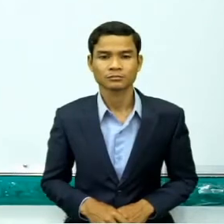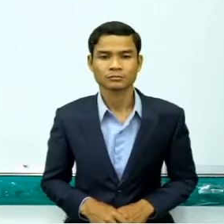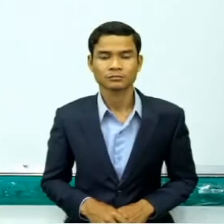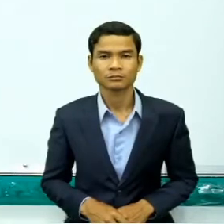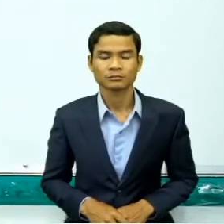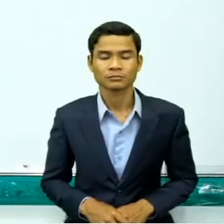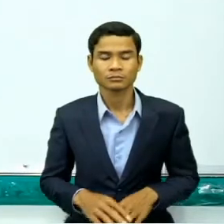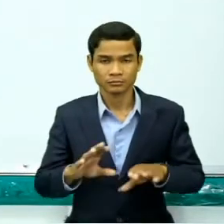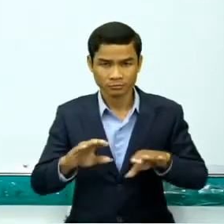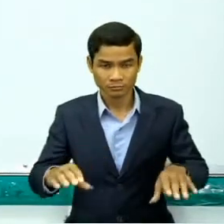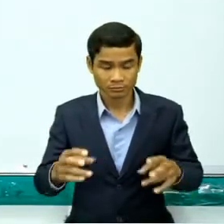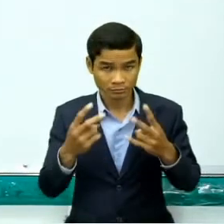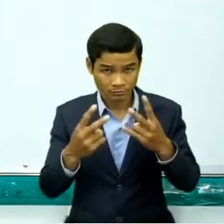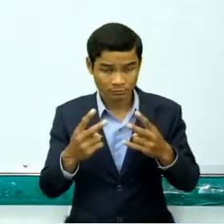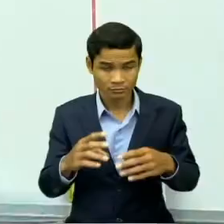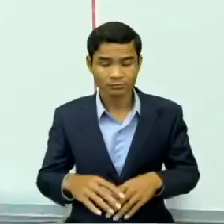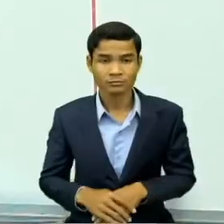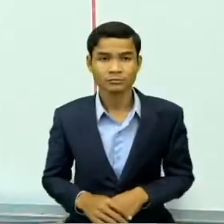chà con mới khơi nhé con